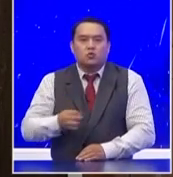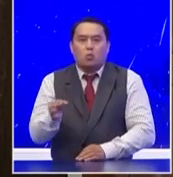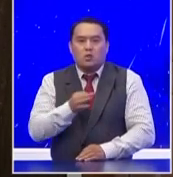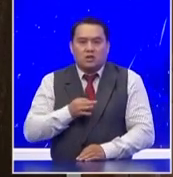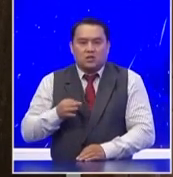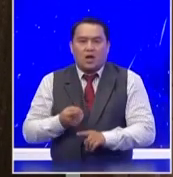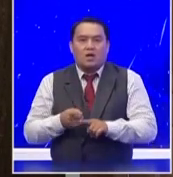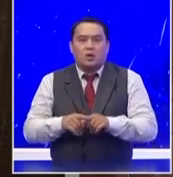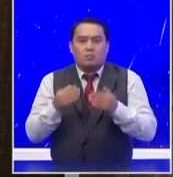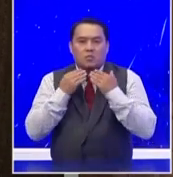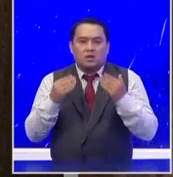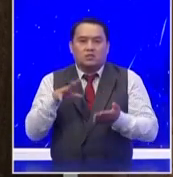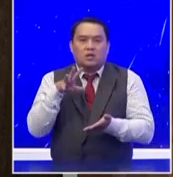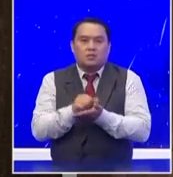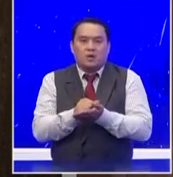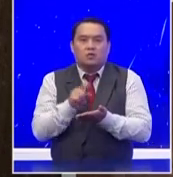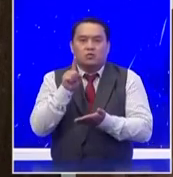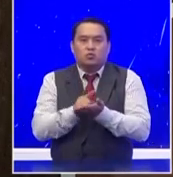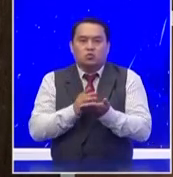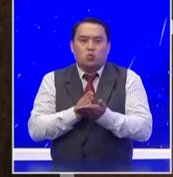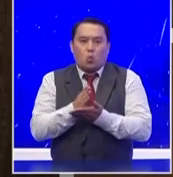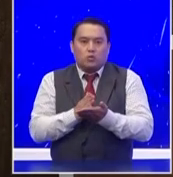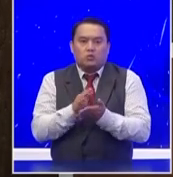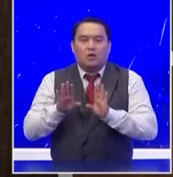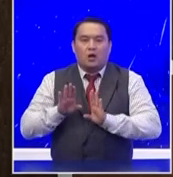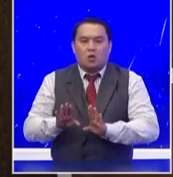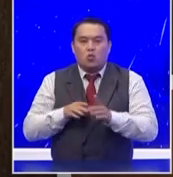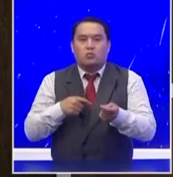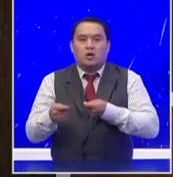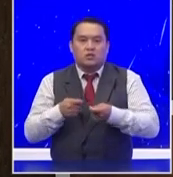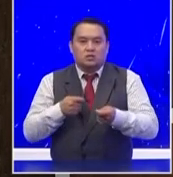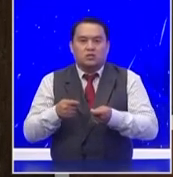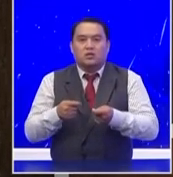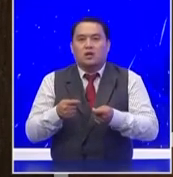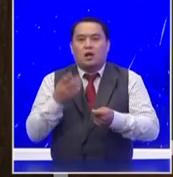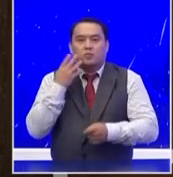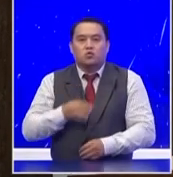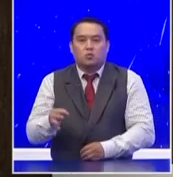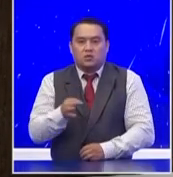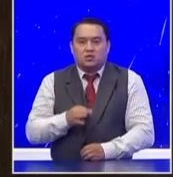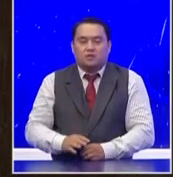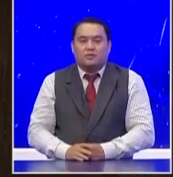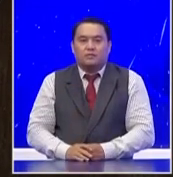области. Последняя занимаемая должность – заместитель начальника управления земельных отношений Алматинской области.